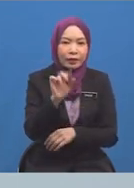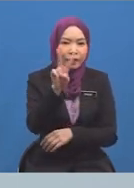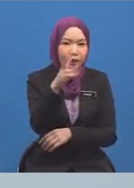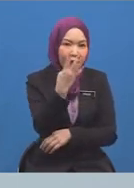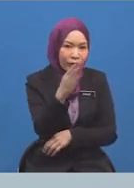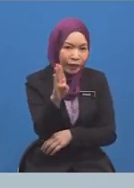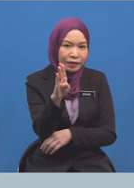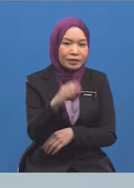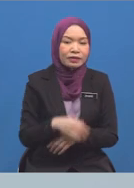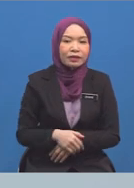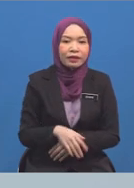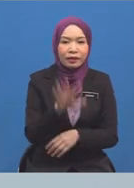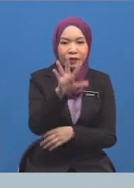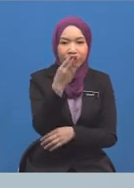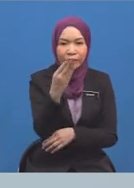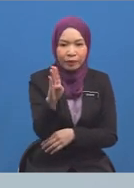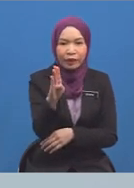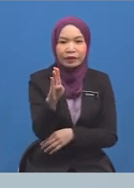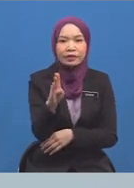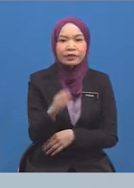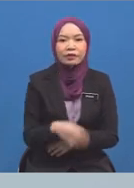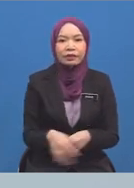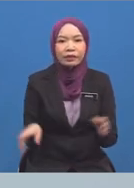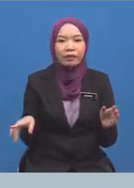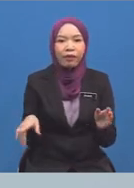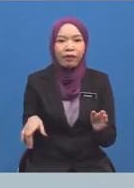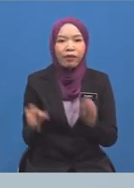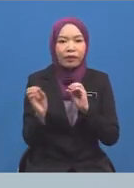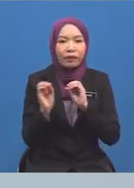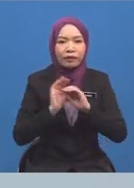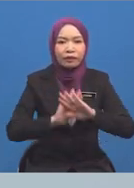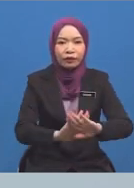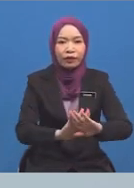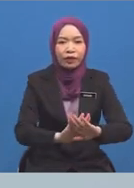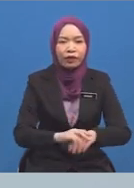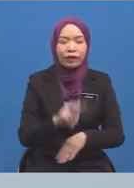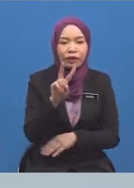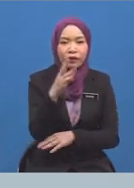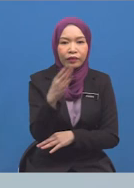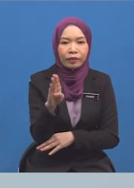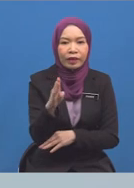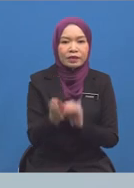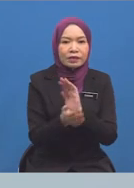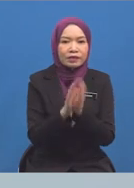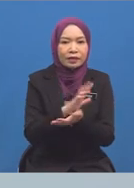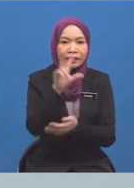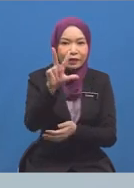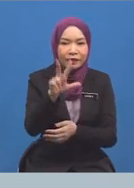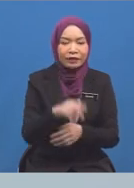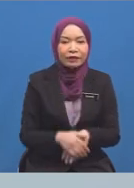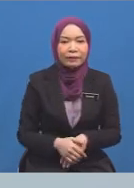12 15 tolak 12 akan dapat bagi tiga